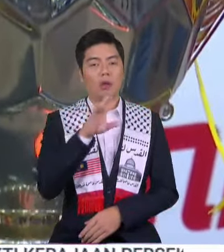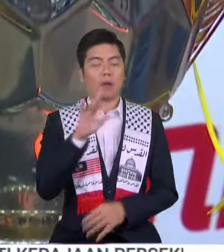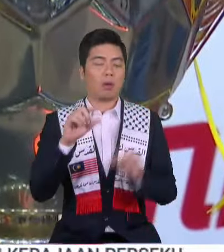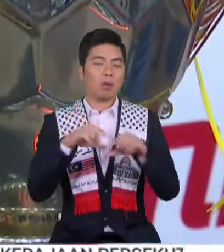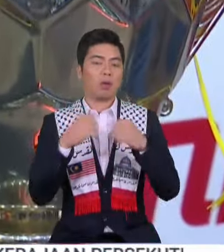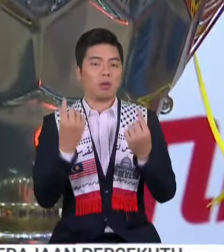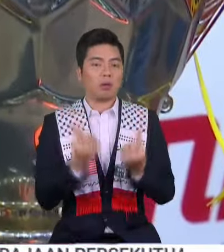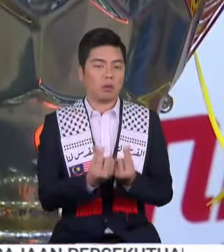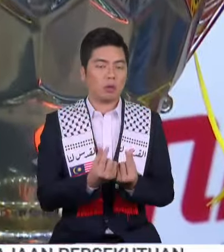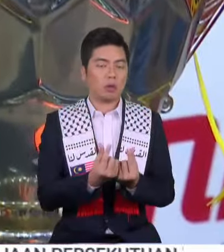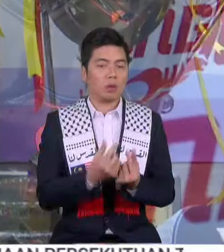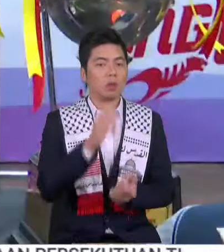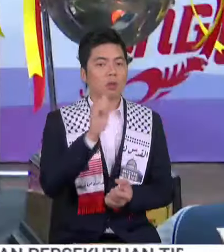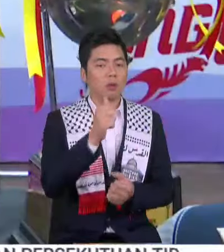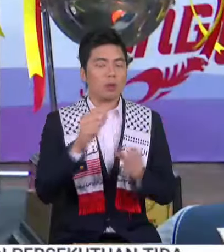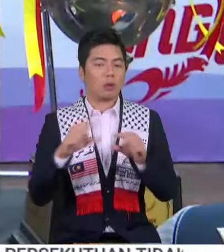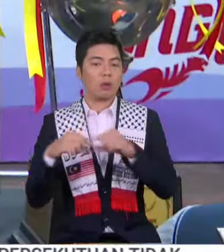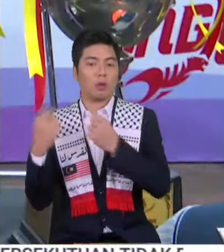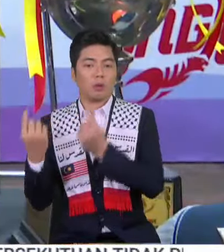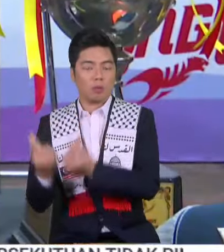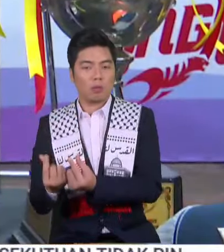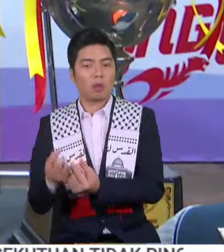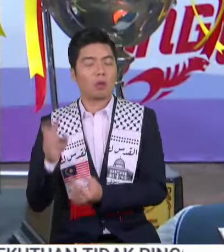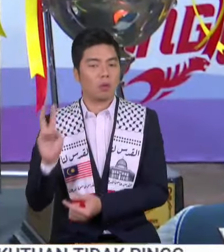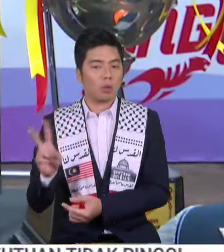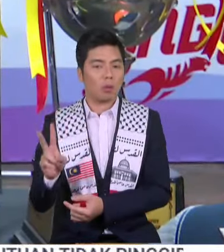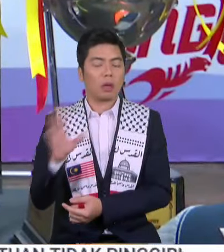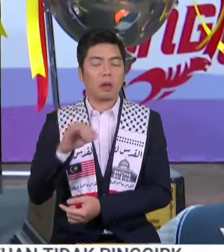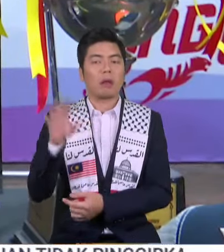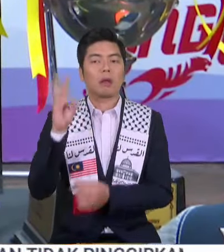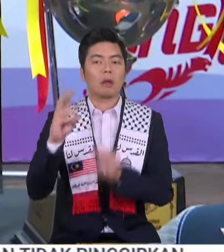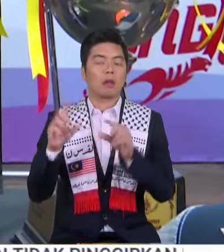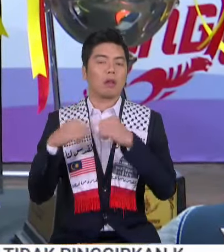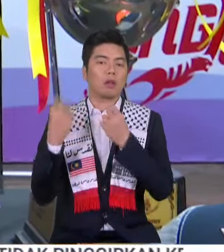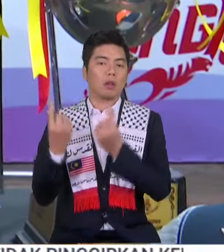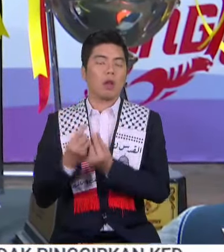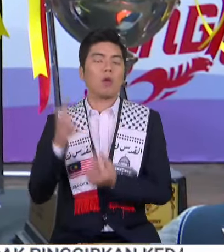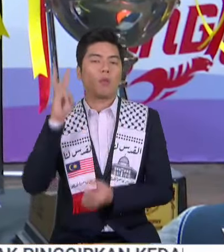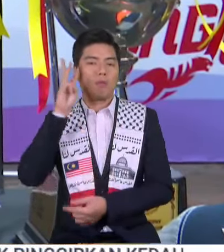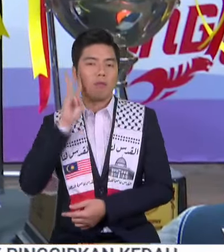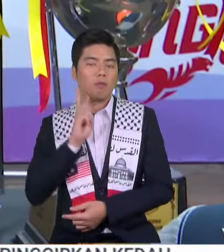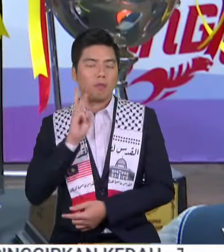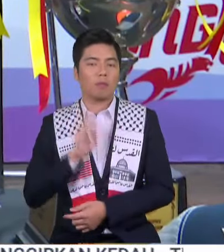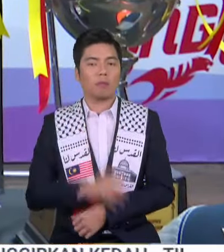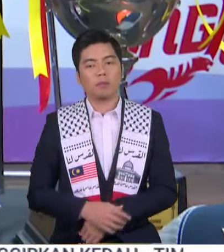di Division 1, 10 pasukan di Division 2 dan 6 pasukan di Division Wanita.